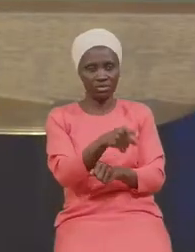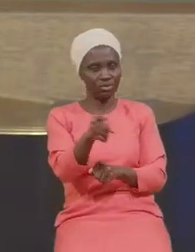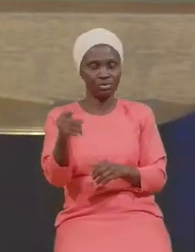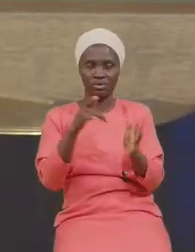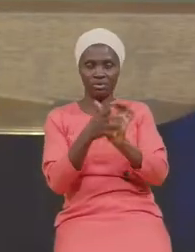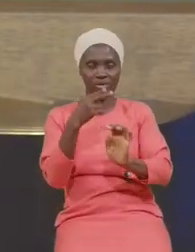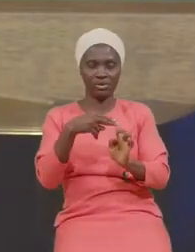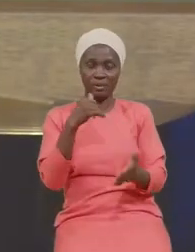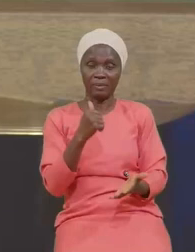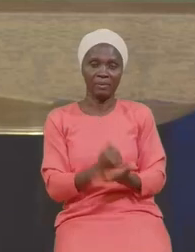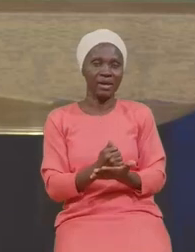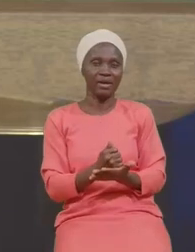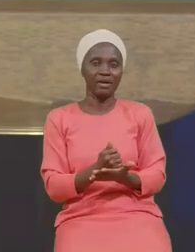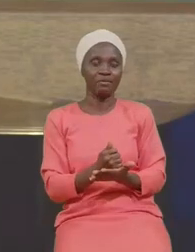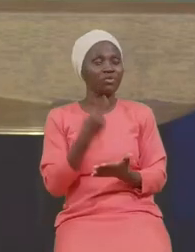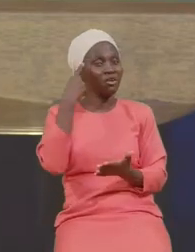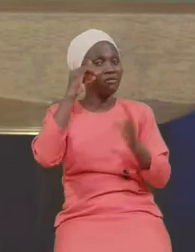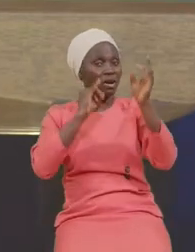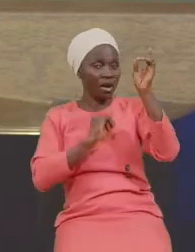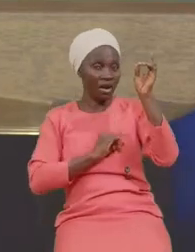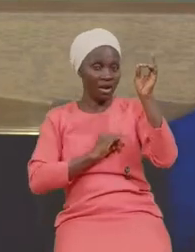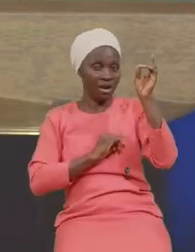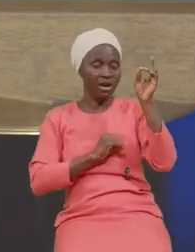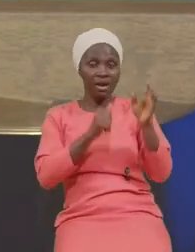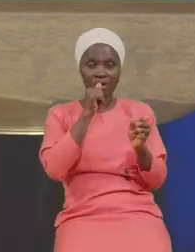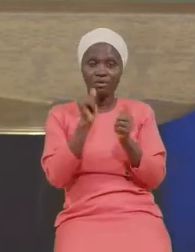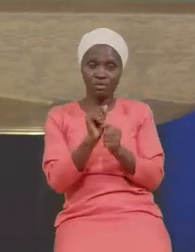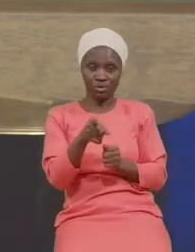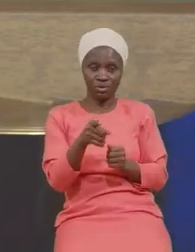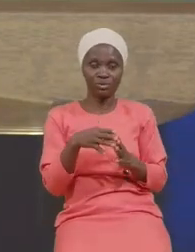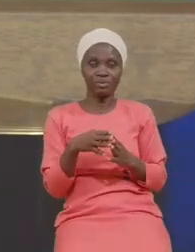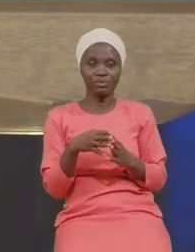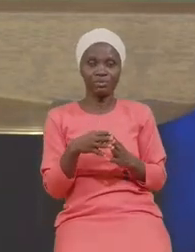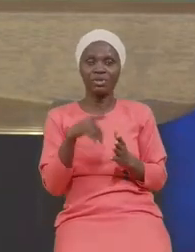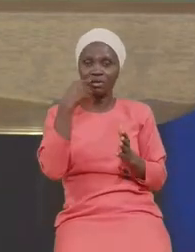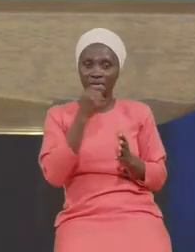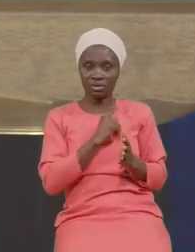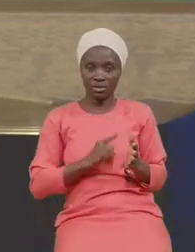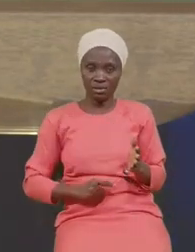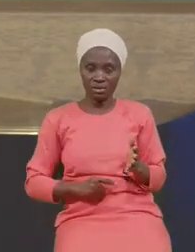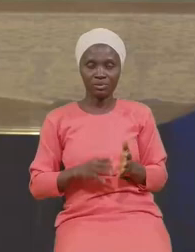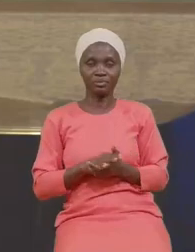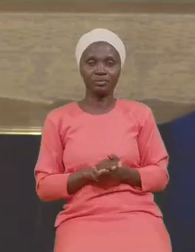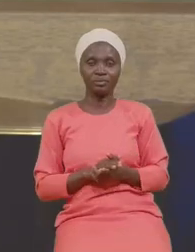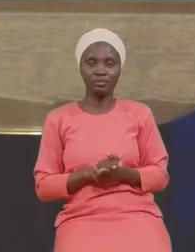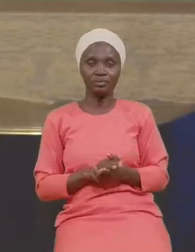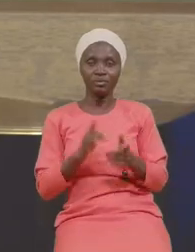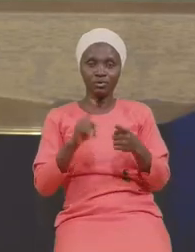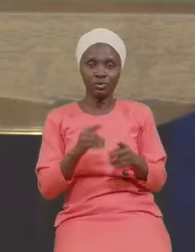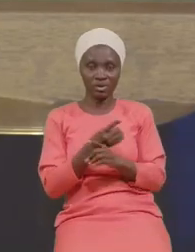pas car je suis avec toi pour te délivrer du